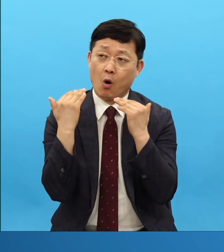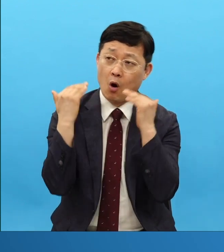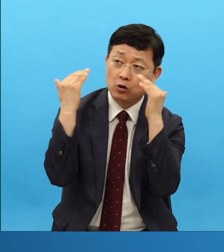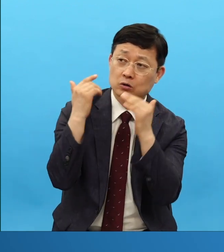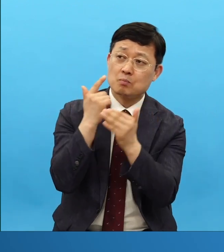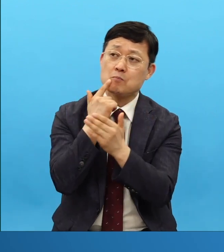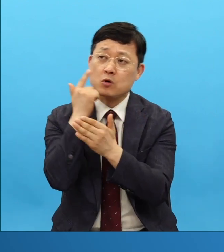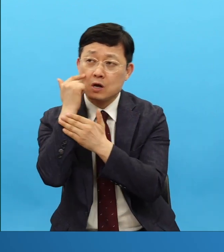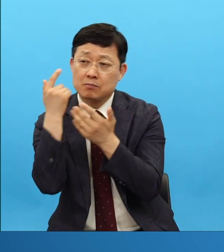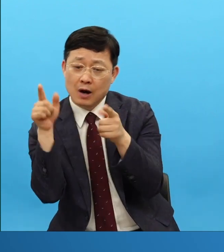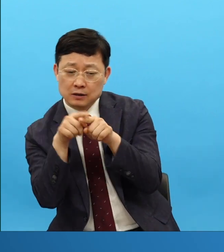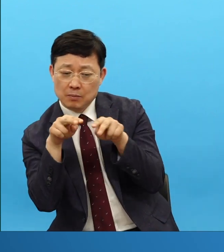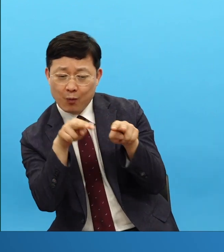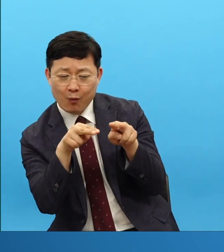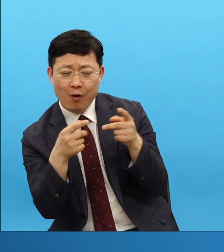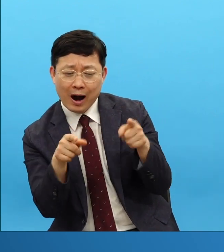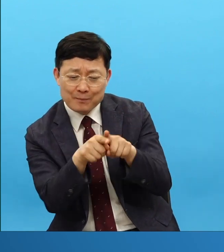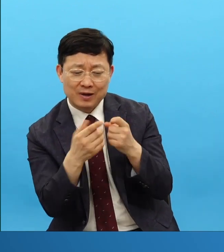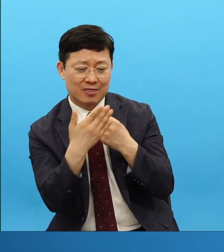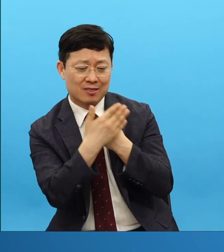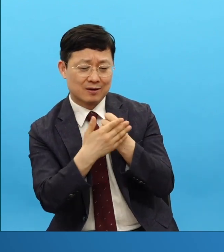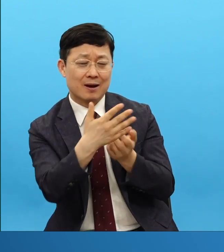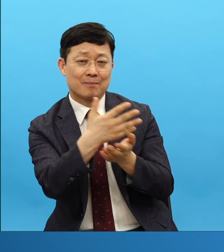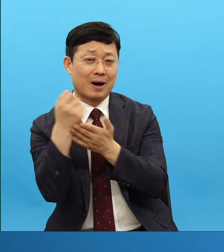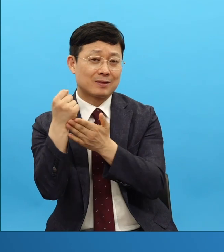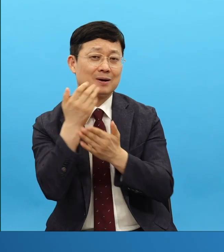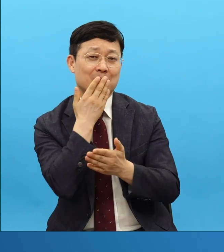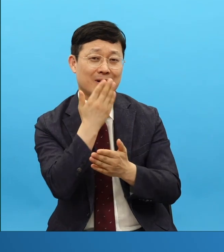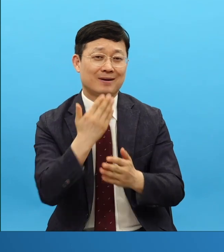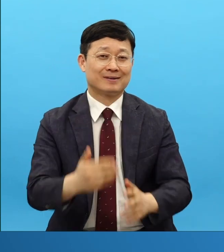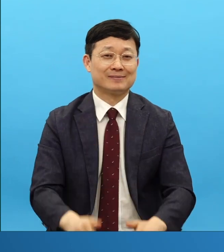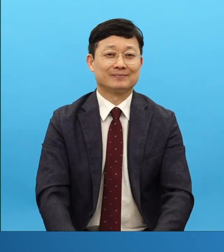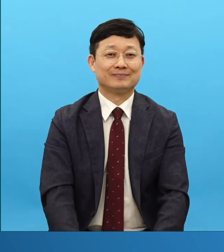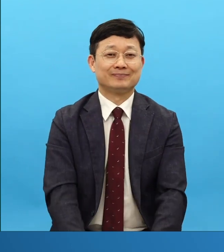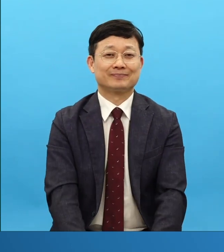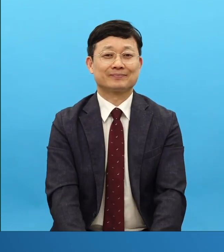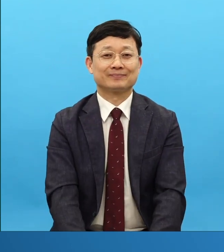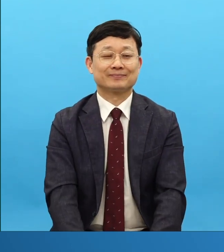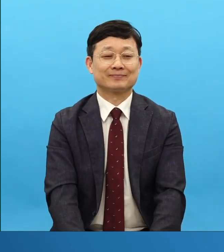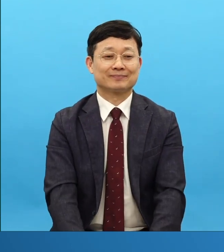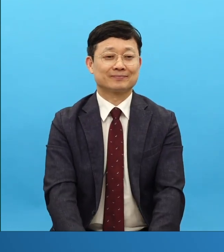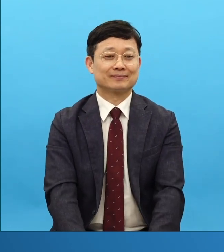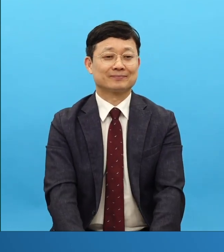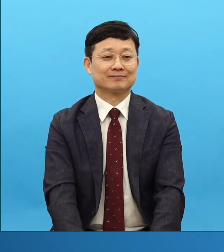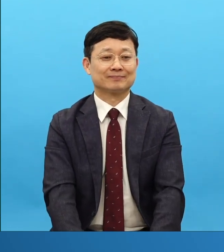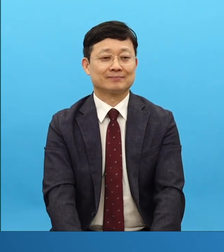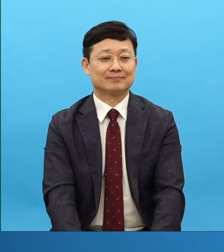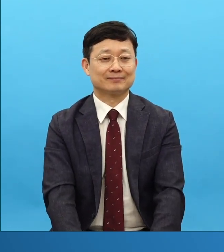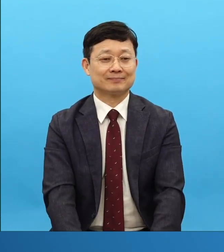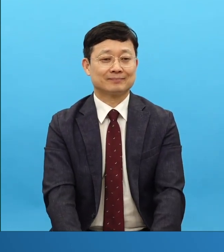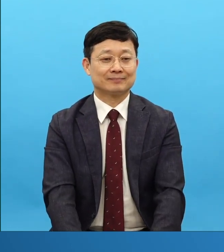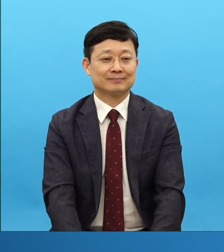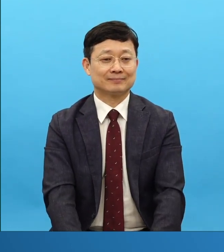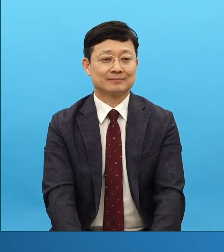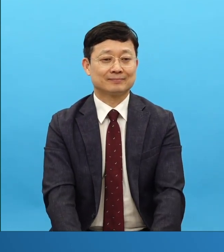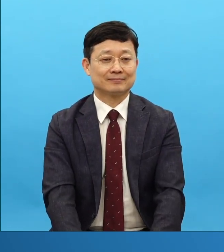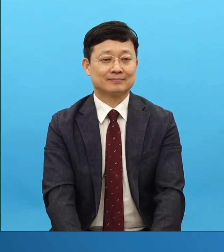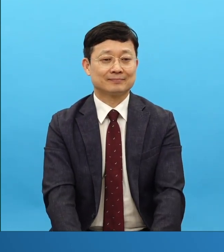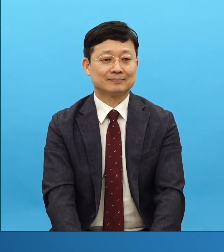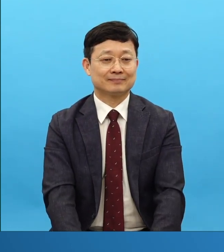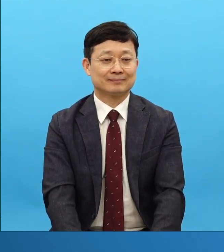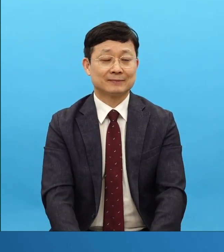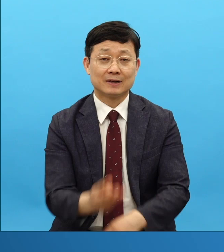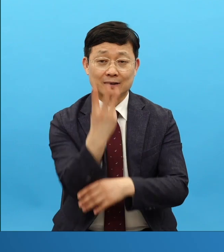다 은혜 받게 돼요. Naturally, if that takes place, the adults and the elders, they will all receive grace. 예, 세 가지 뜰에는 아이들만